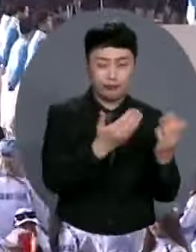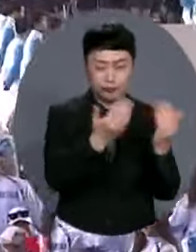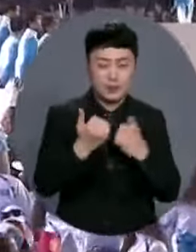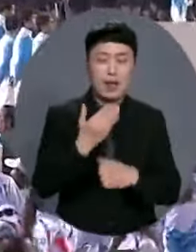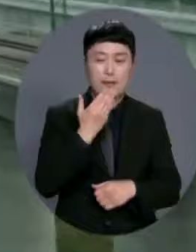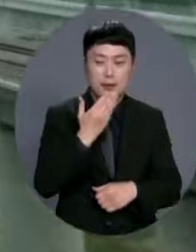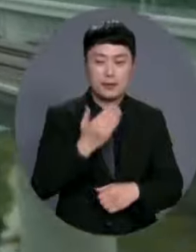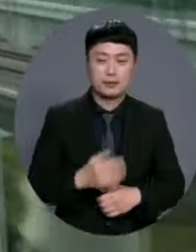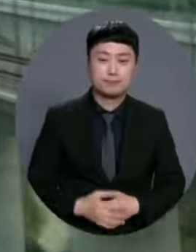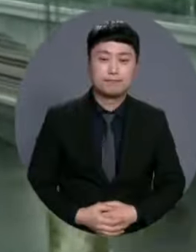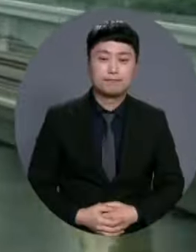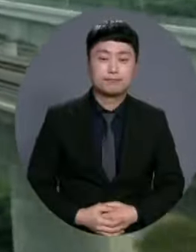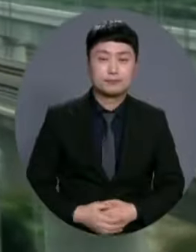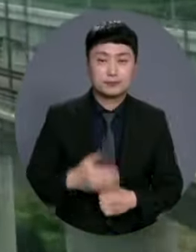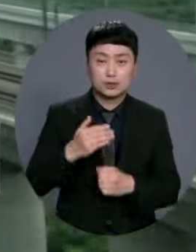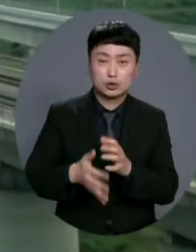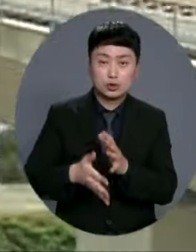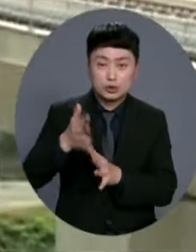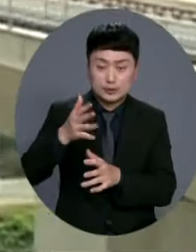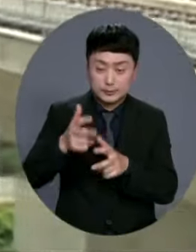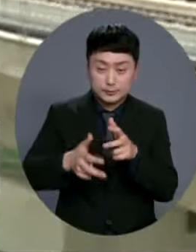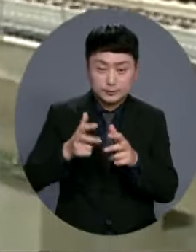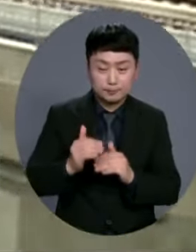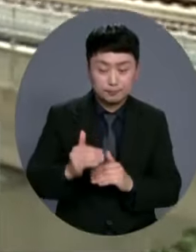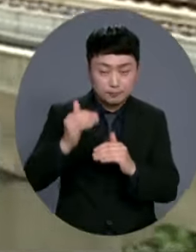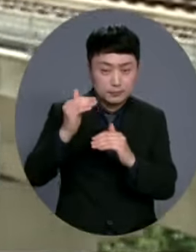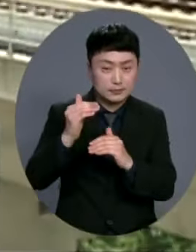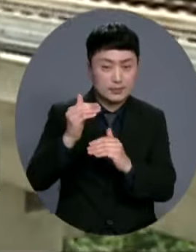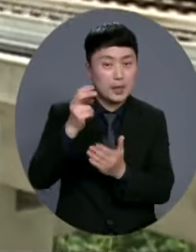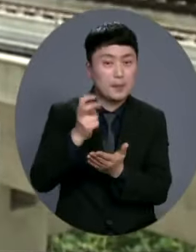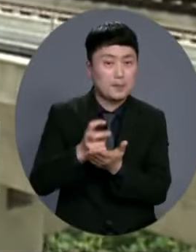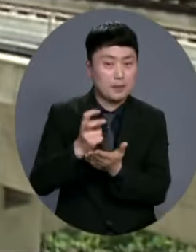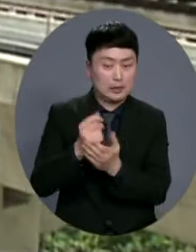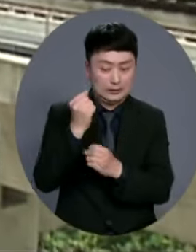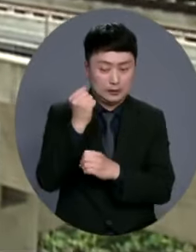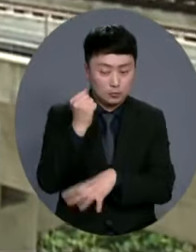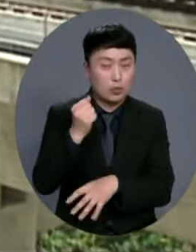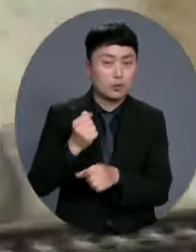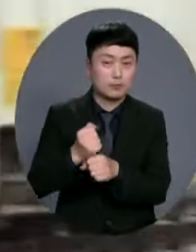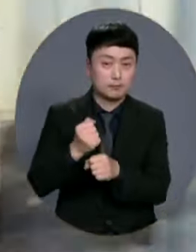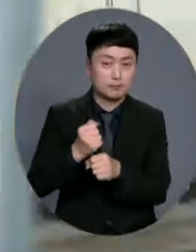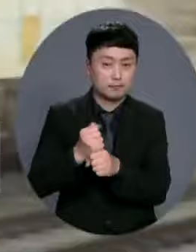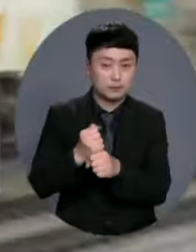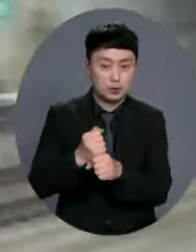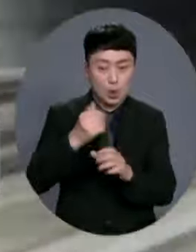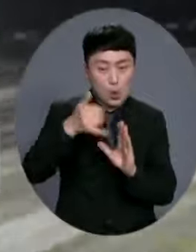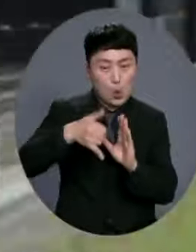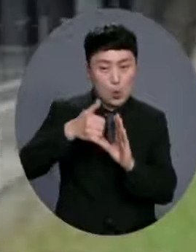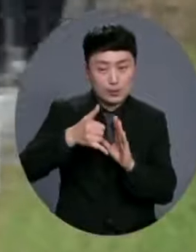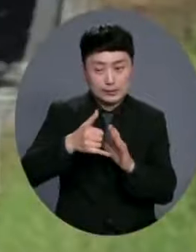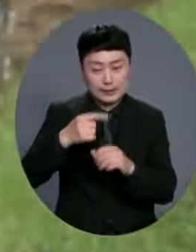있습니다. 대구시는 사업 추진을 위한 법적 기반이 마무리된 만큼 시공 기간을 단축해